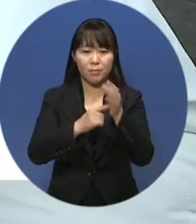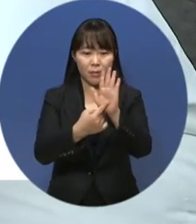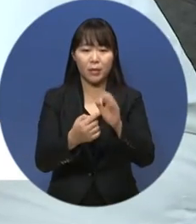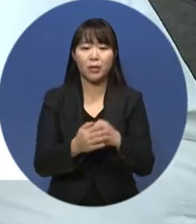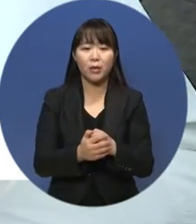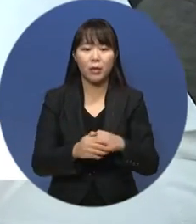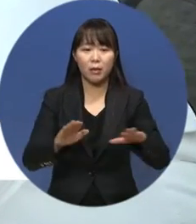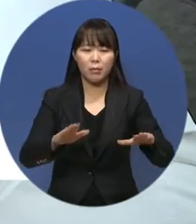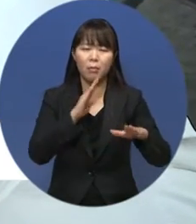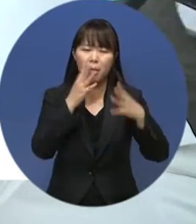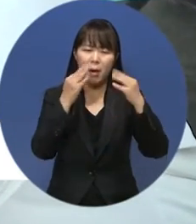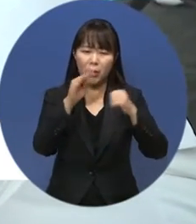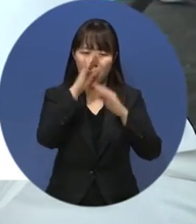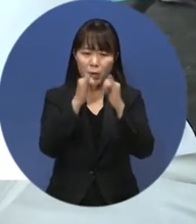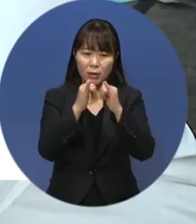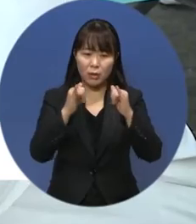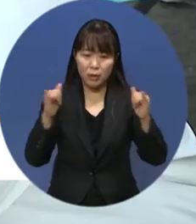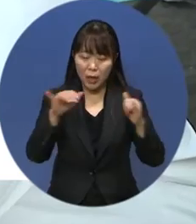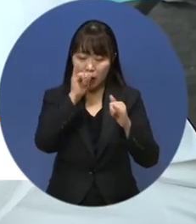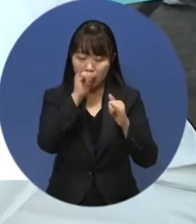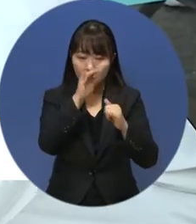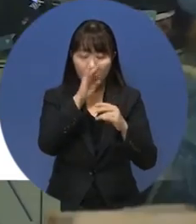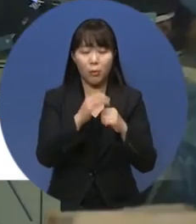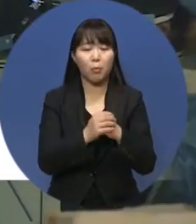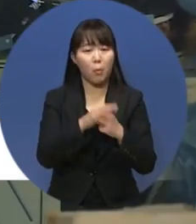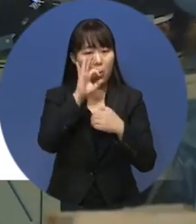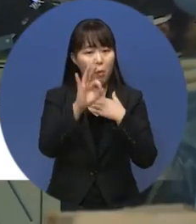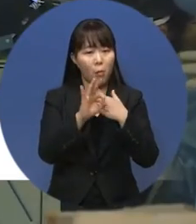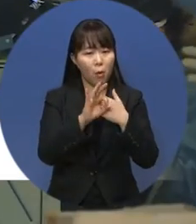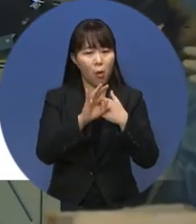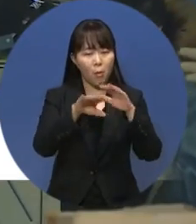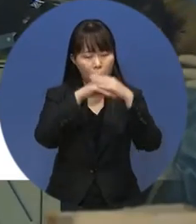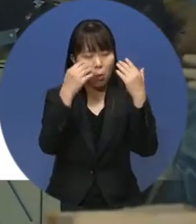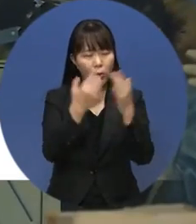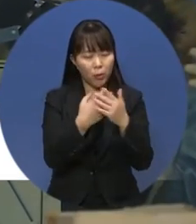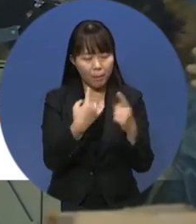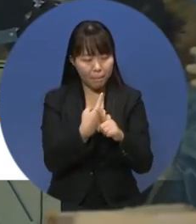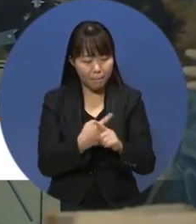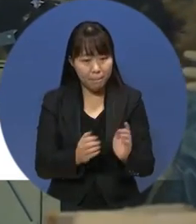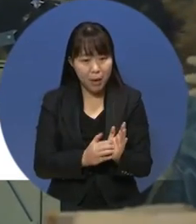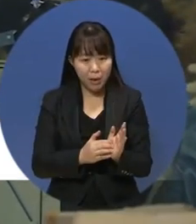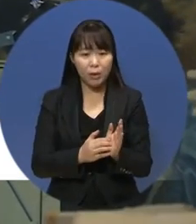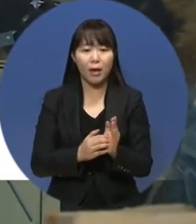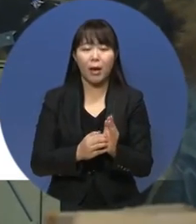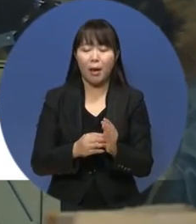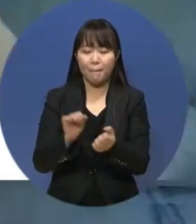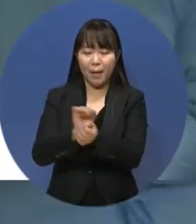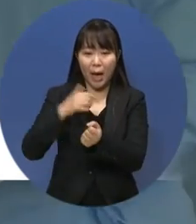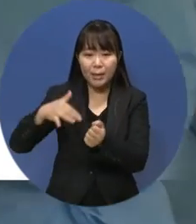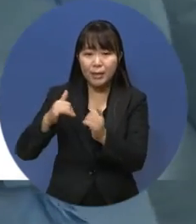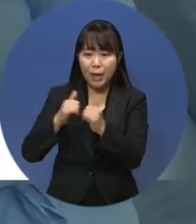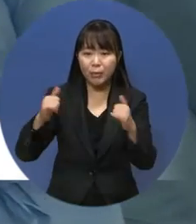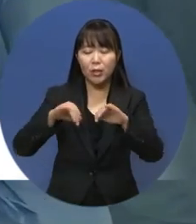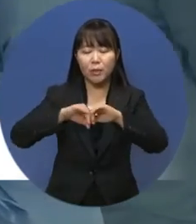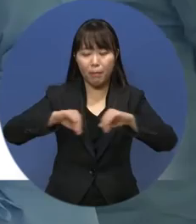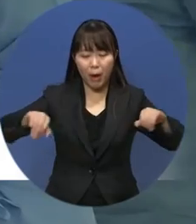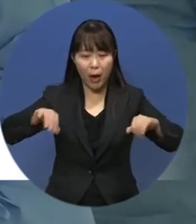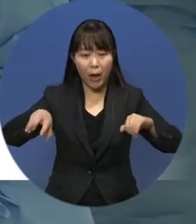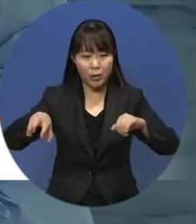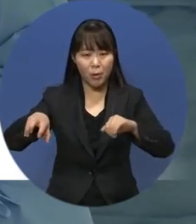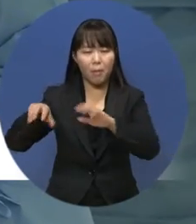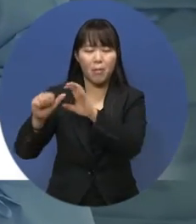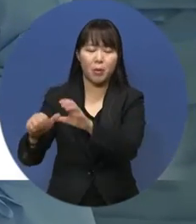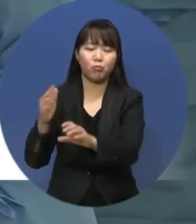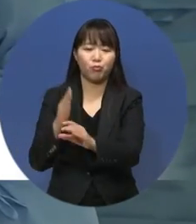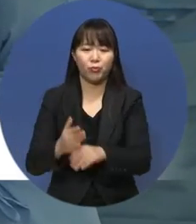현재 많은 환자가 발생한 시설의 환자는 모두 전원 조치하고 b 확진 자도 타 시설로 분산의 경리 조치하고